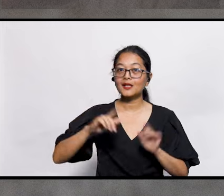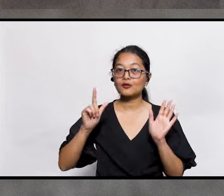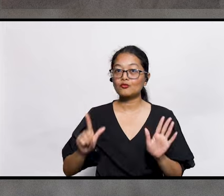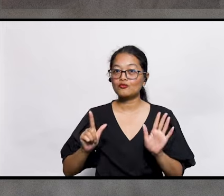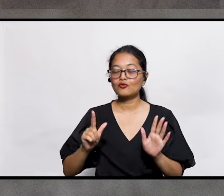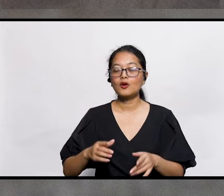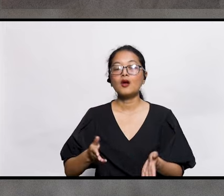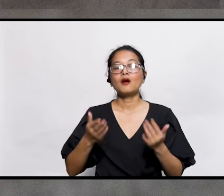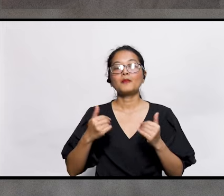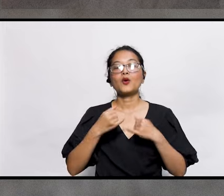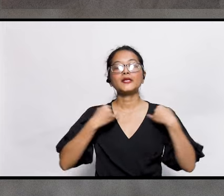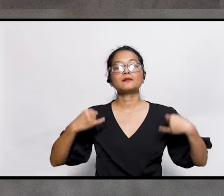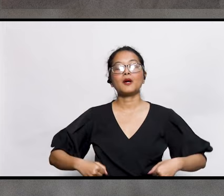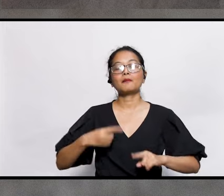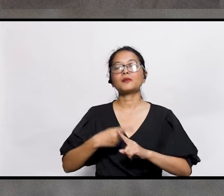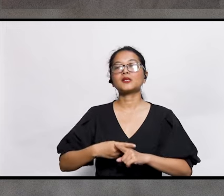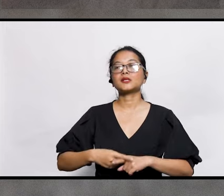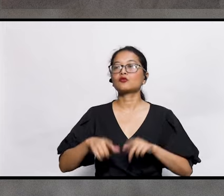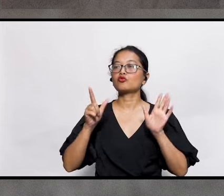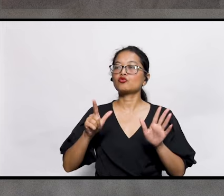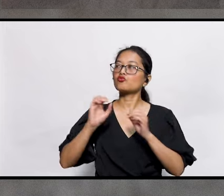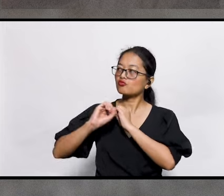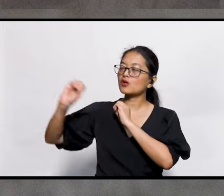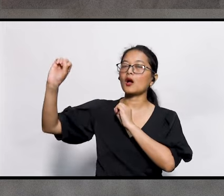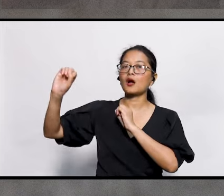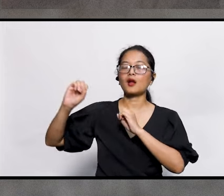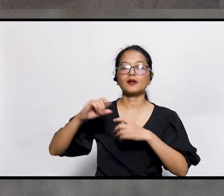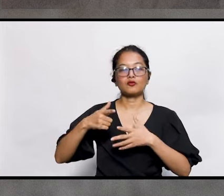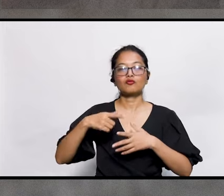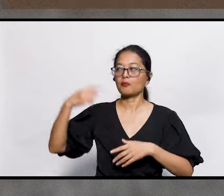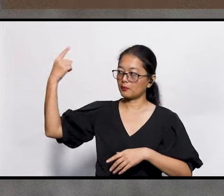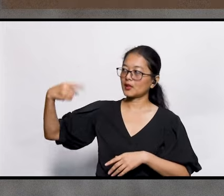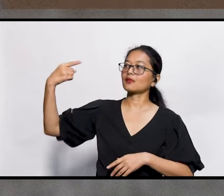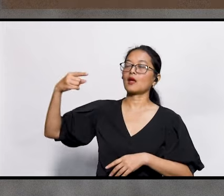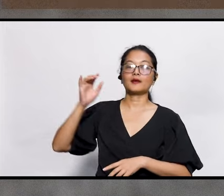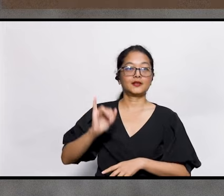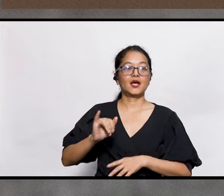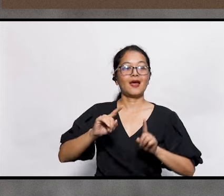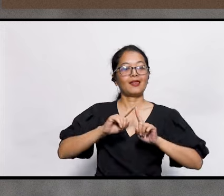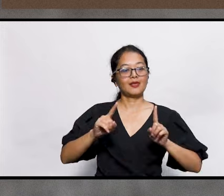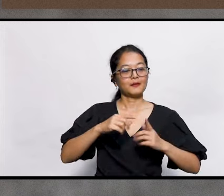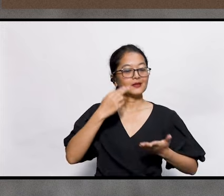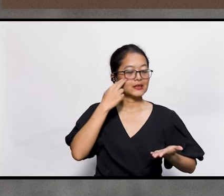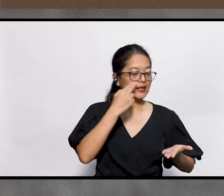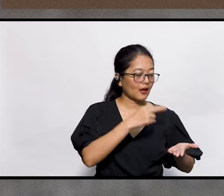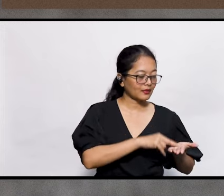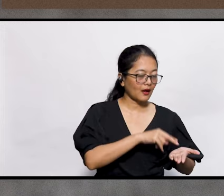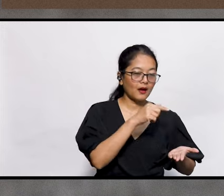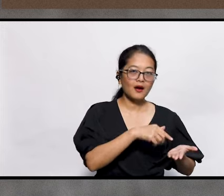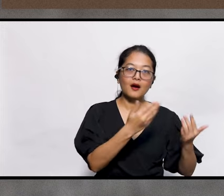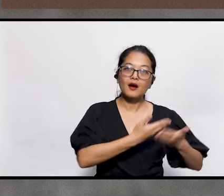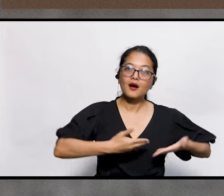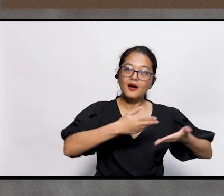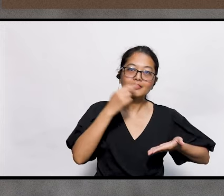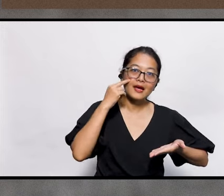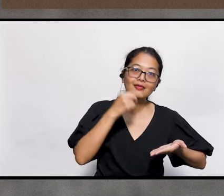sangkakala itu perintahnya tapi realitasnya temboknya masih kencang